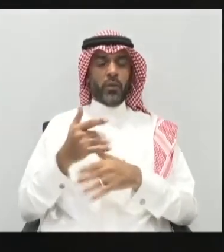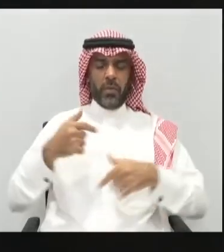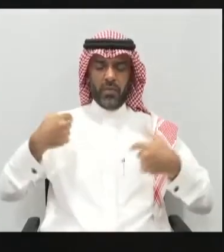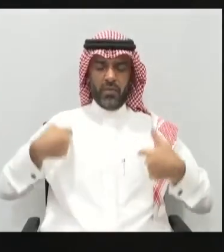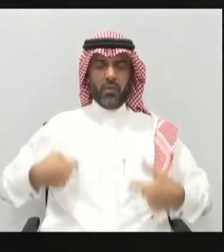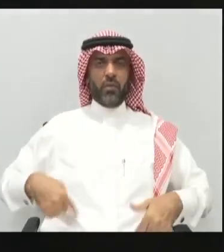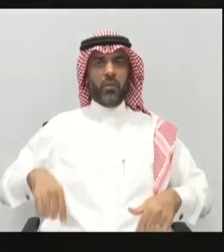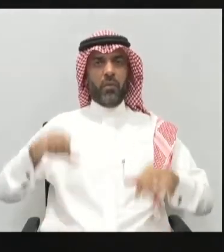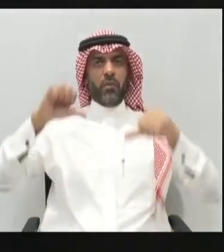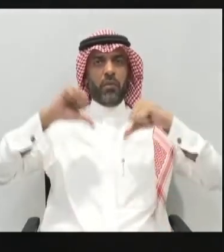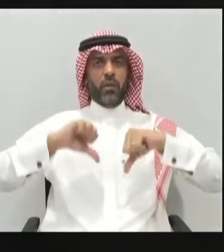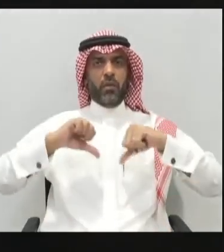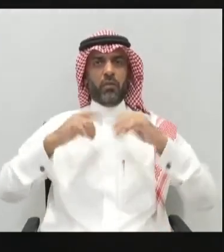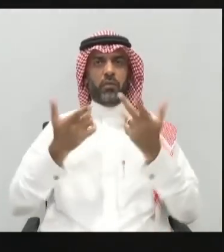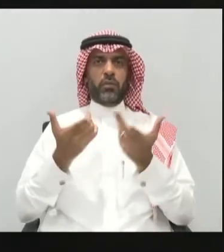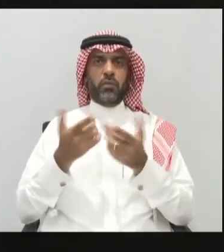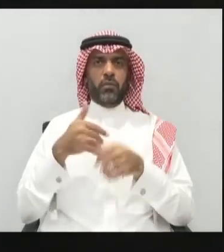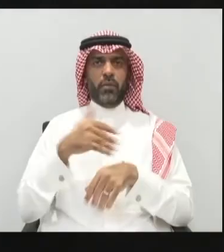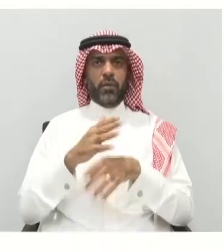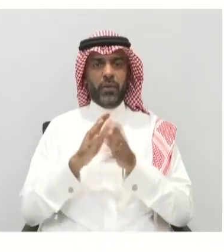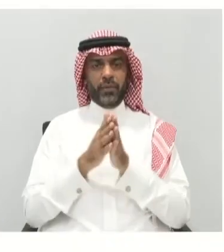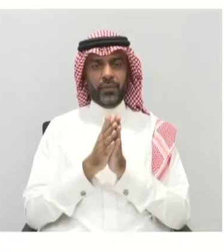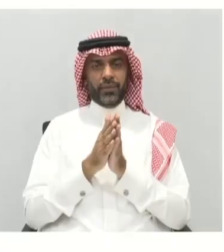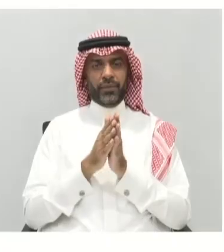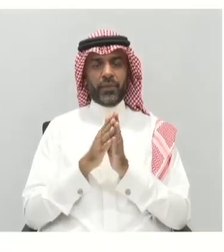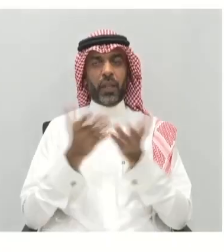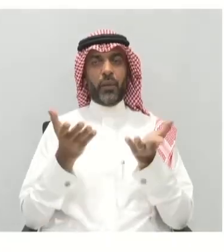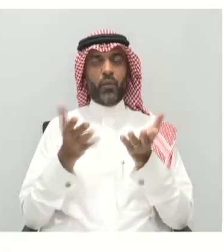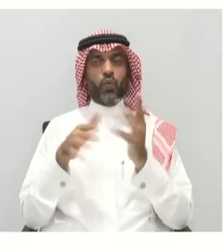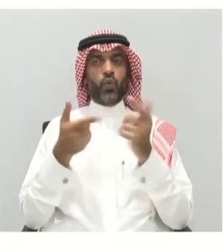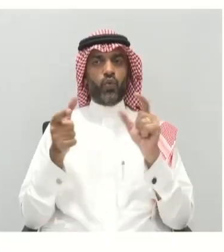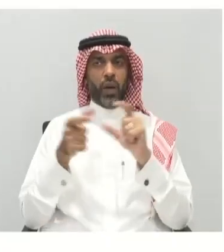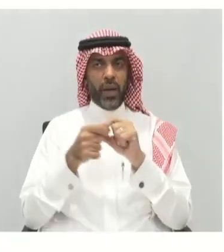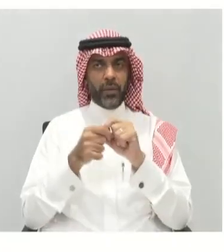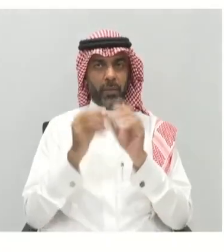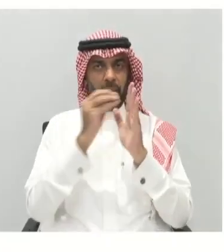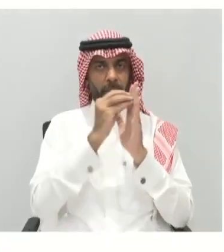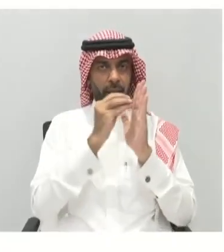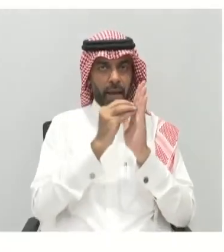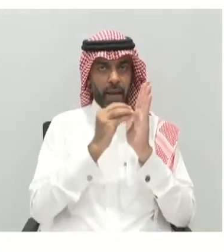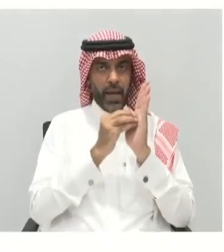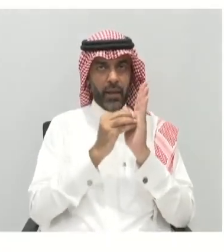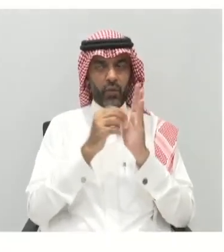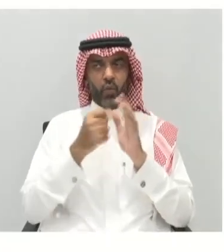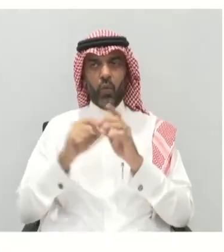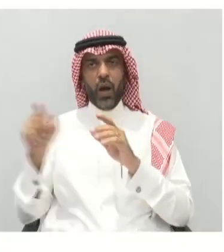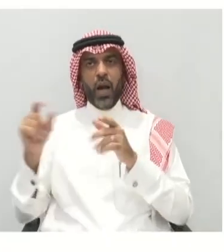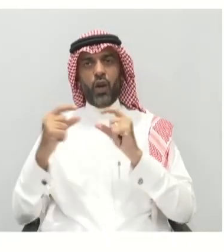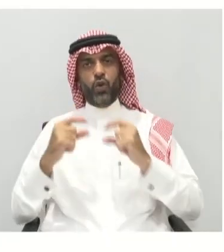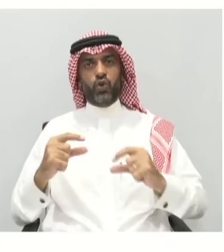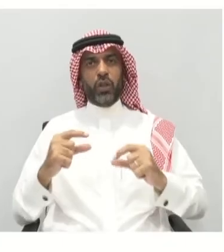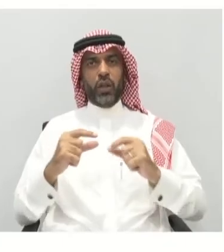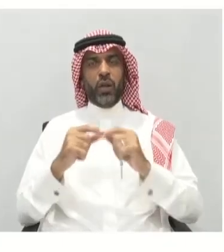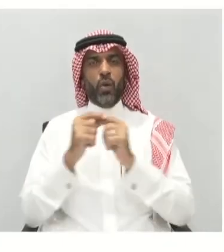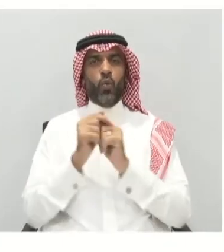مثلا طيب ما هي وسيله الربط بين بيانات البيانات او الحجه هذه او الادله